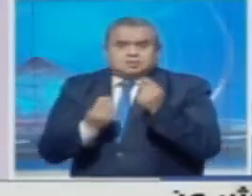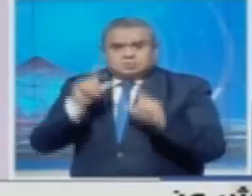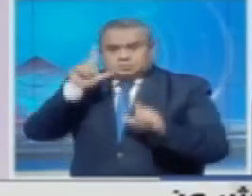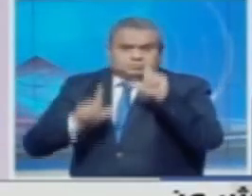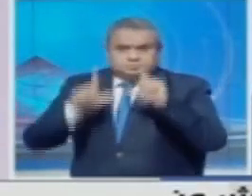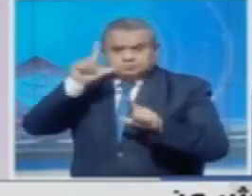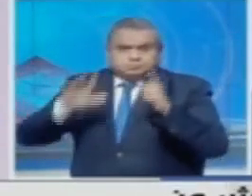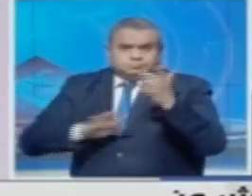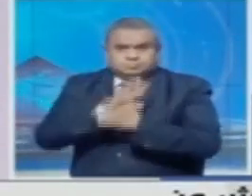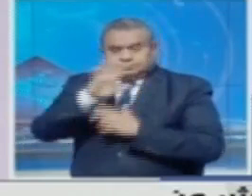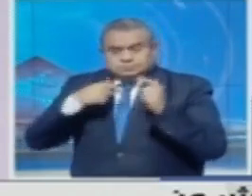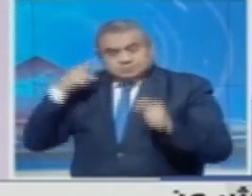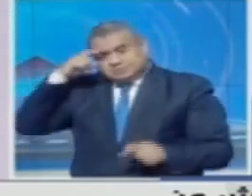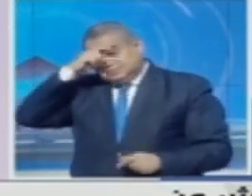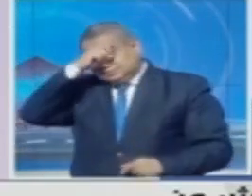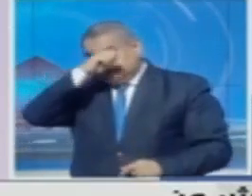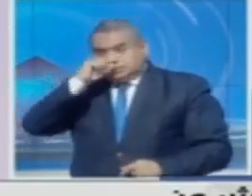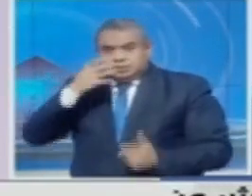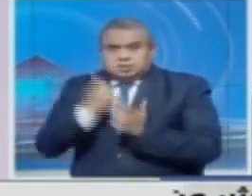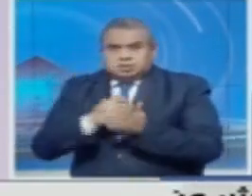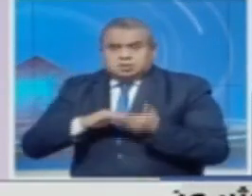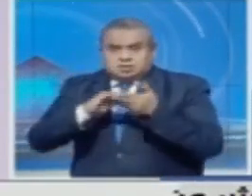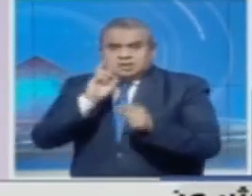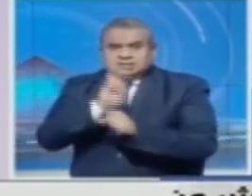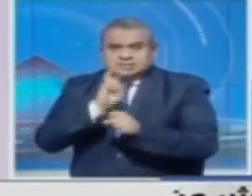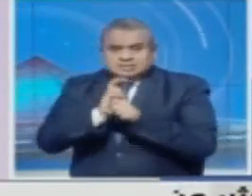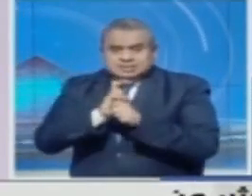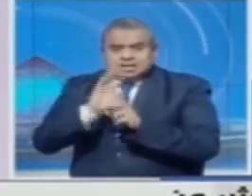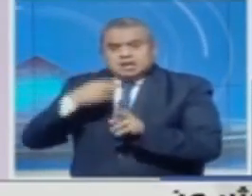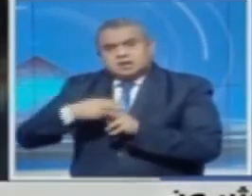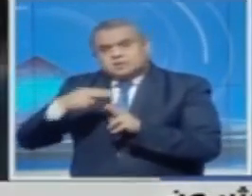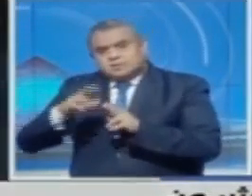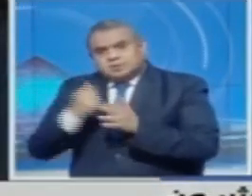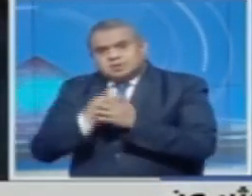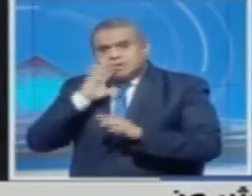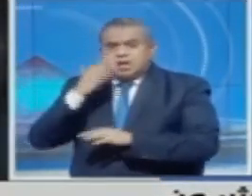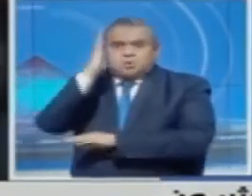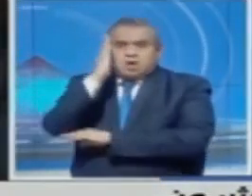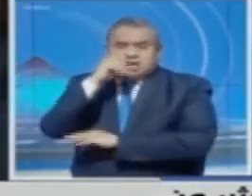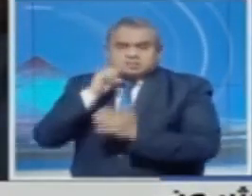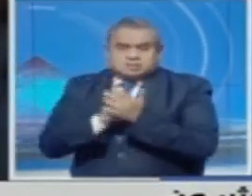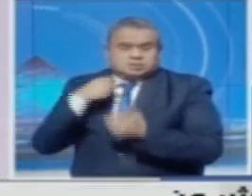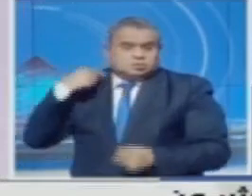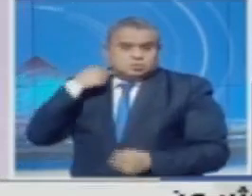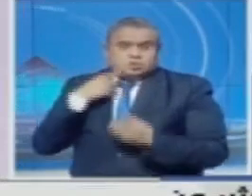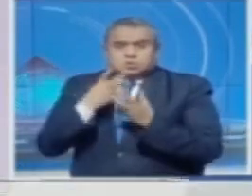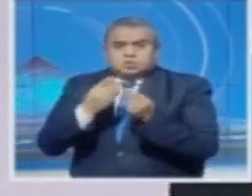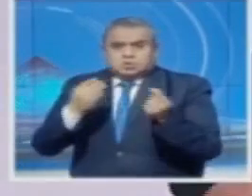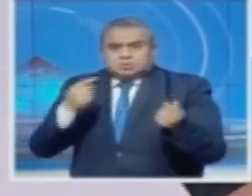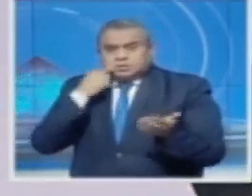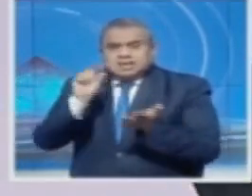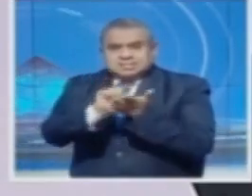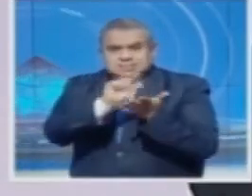يواجهون خيار مميت، إما خدمة الدين إما سد احتياجات الأساسية للشعوب. الكثير من الدول